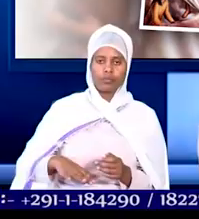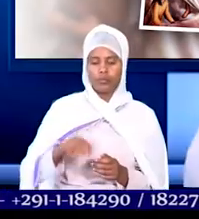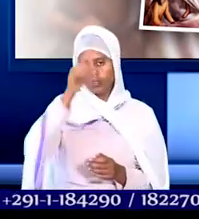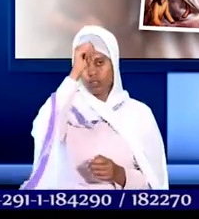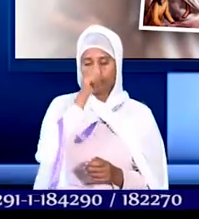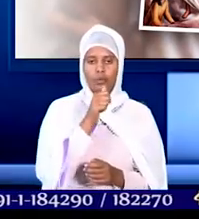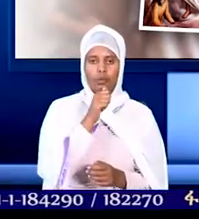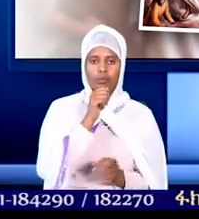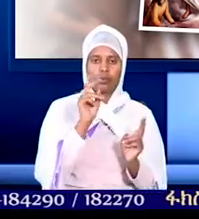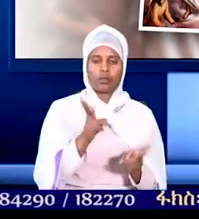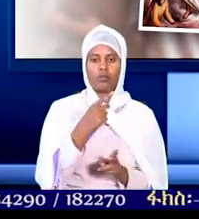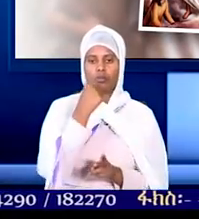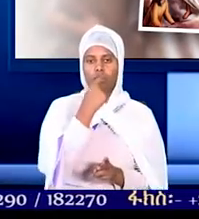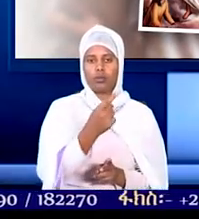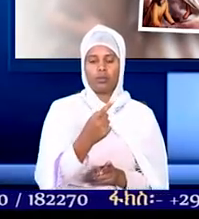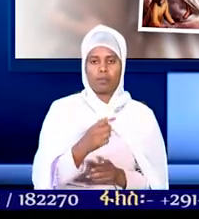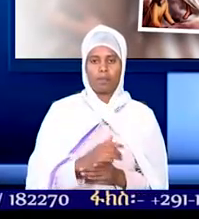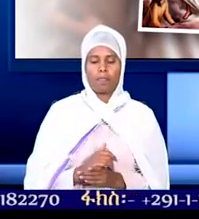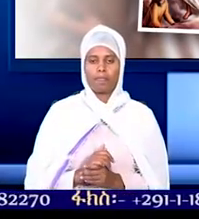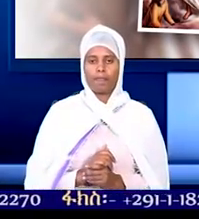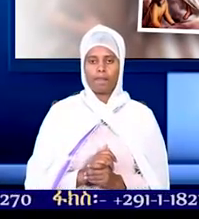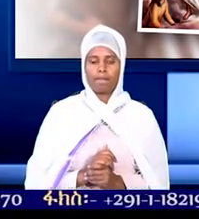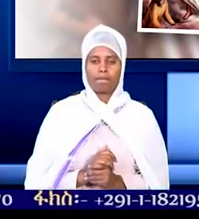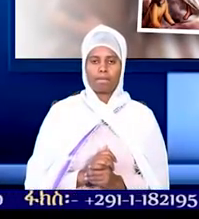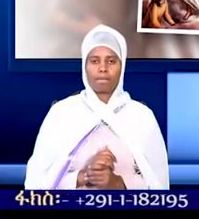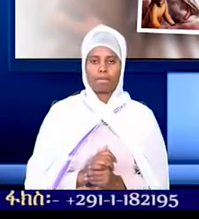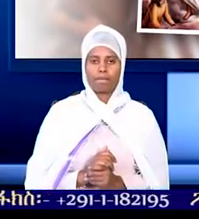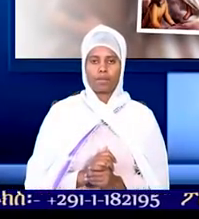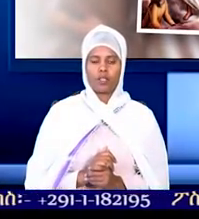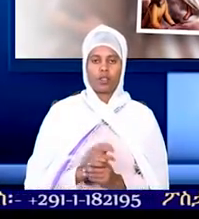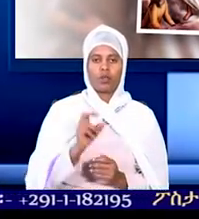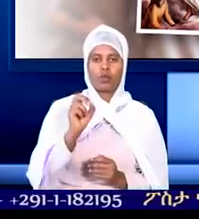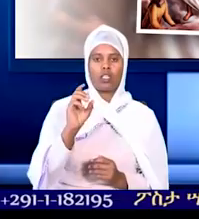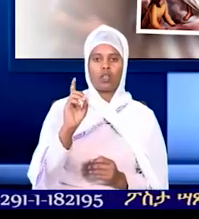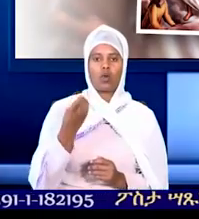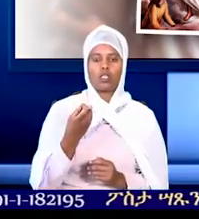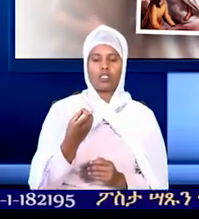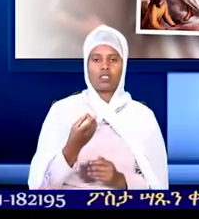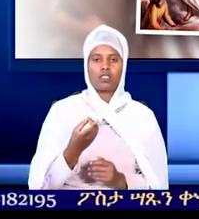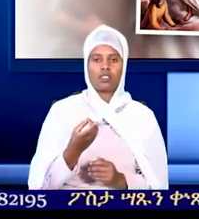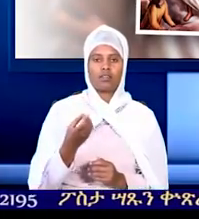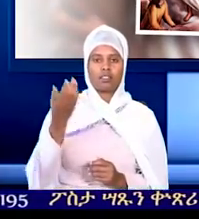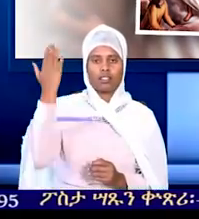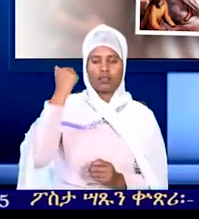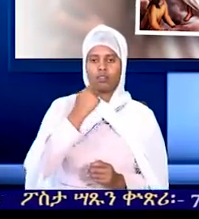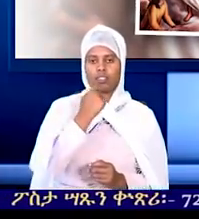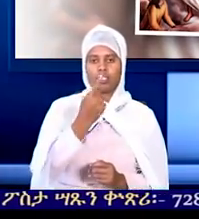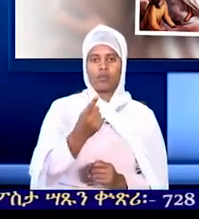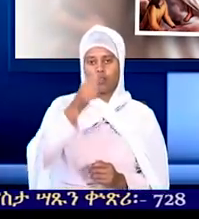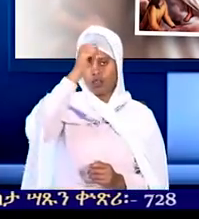ايديا بلس كني ابهم كمزبالم ابهم كمزبالم وانجلاوي